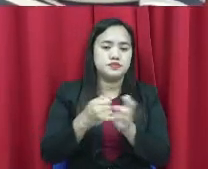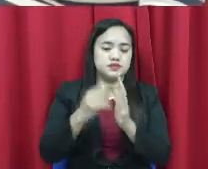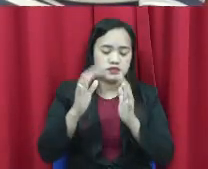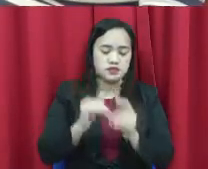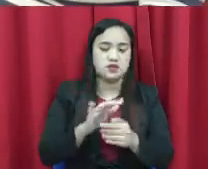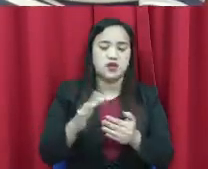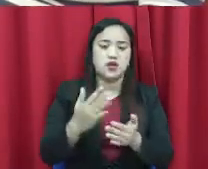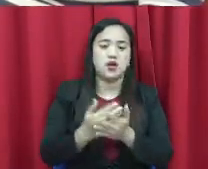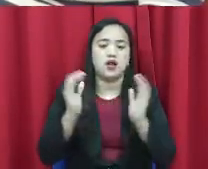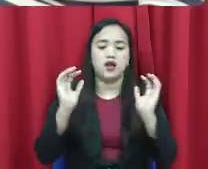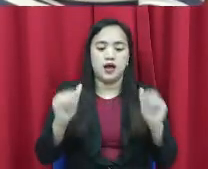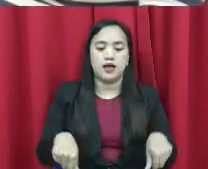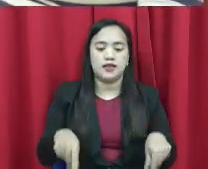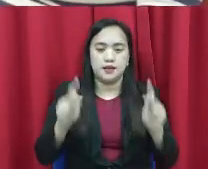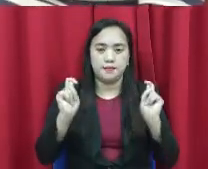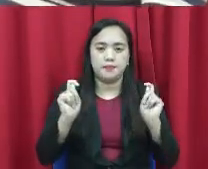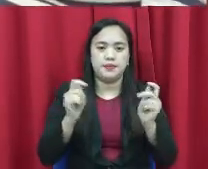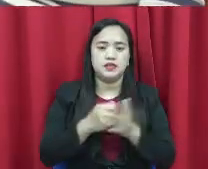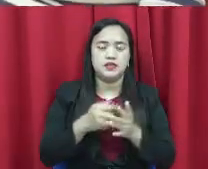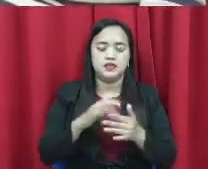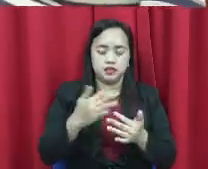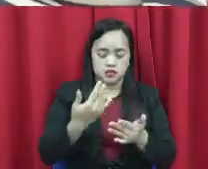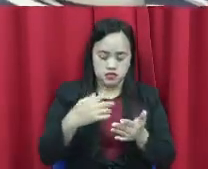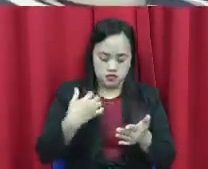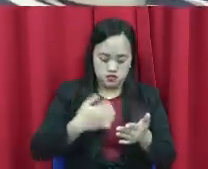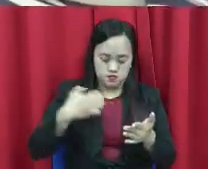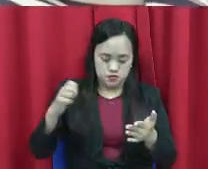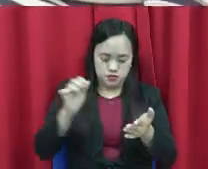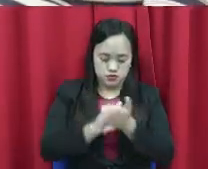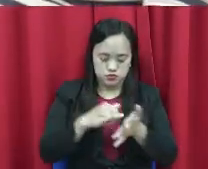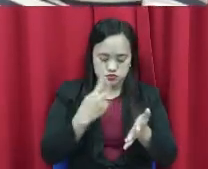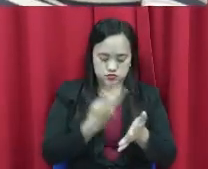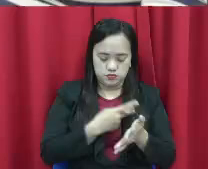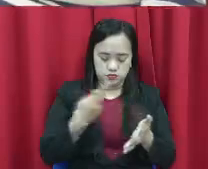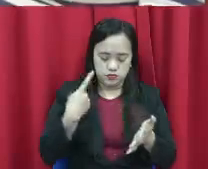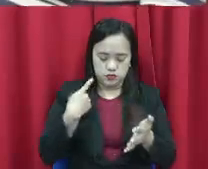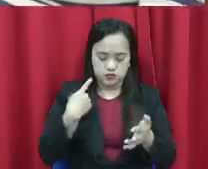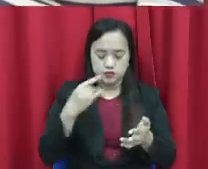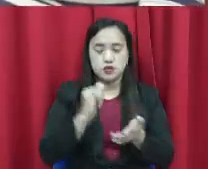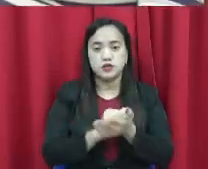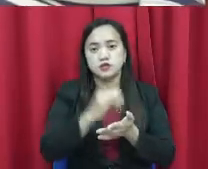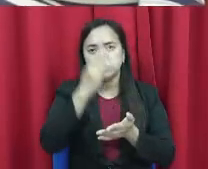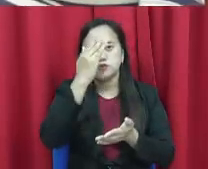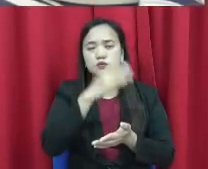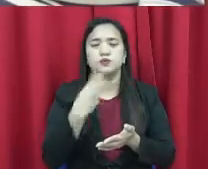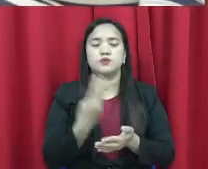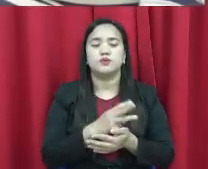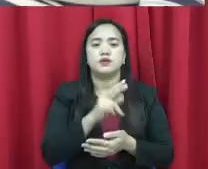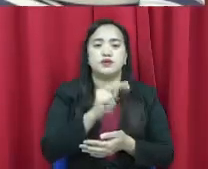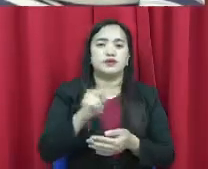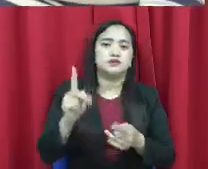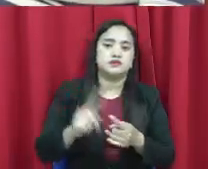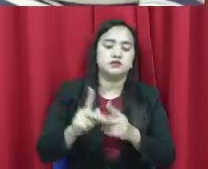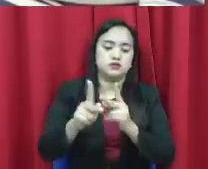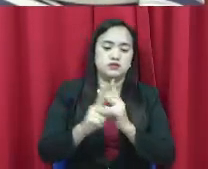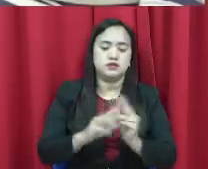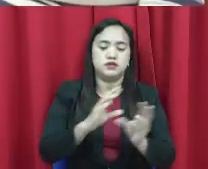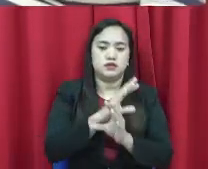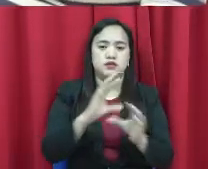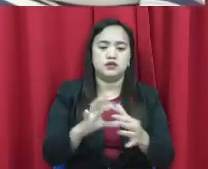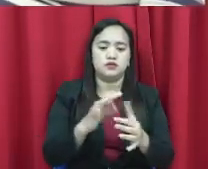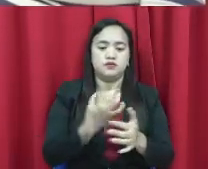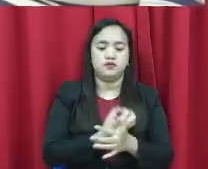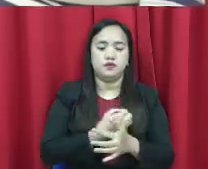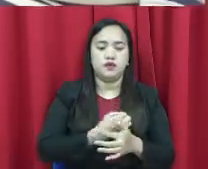nila yung ating emotion kaya maging maingat tayo mga mothers marami tayong pwedeng ipamana sa ating mga anak